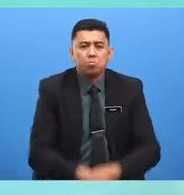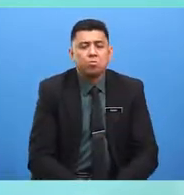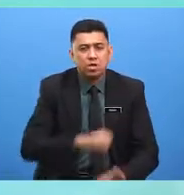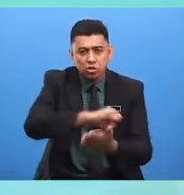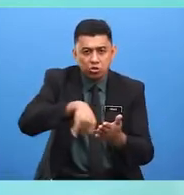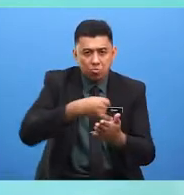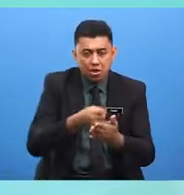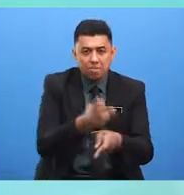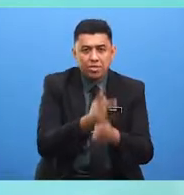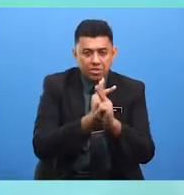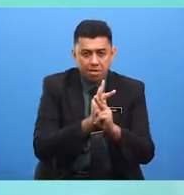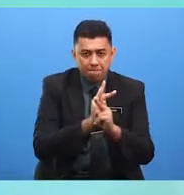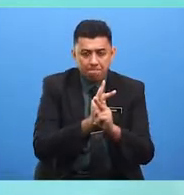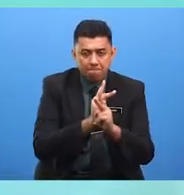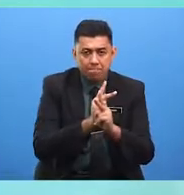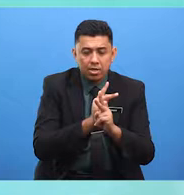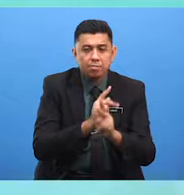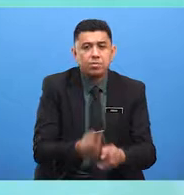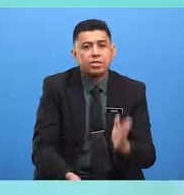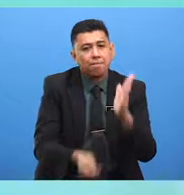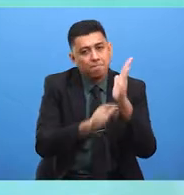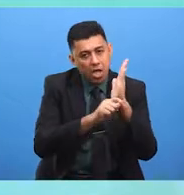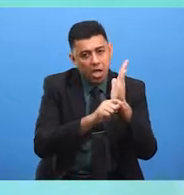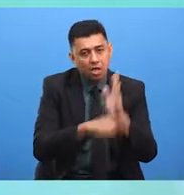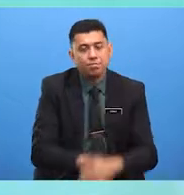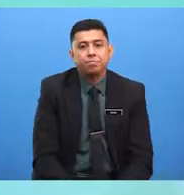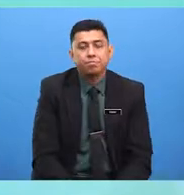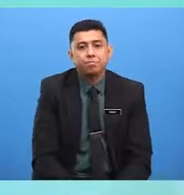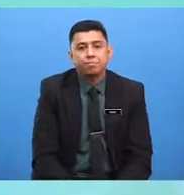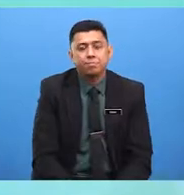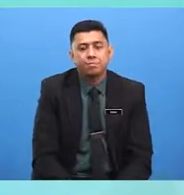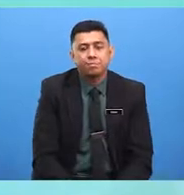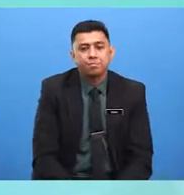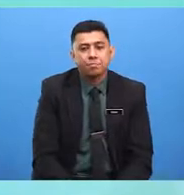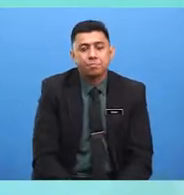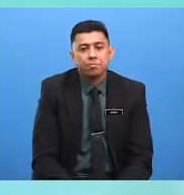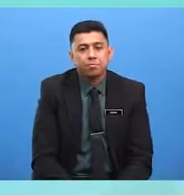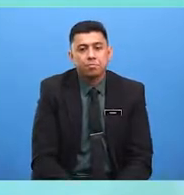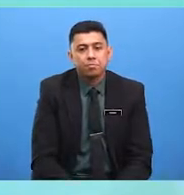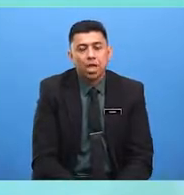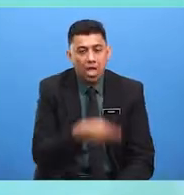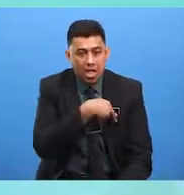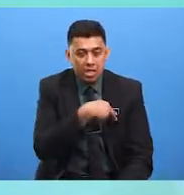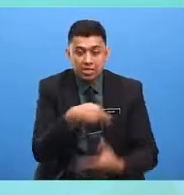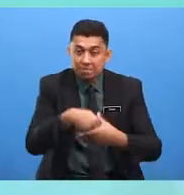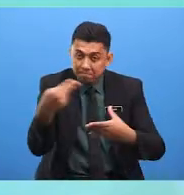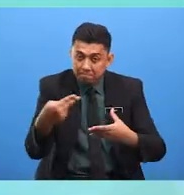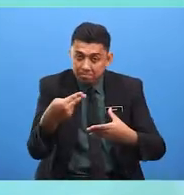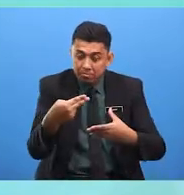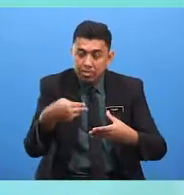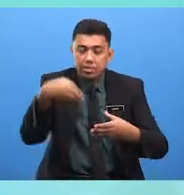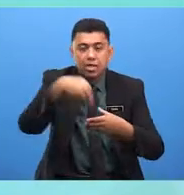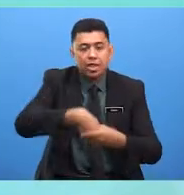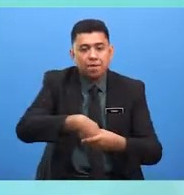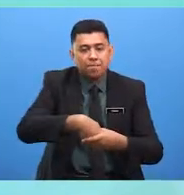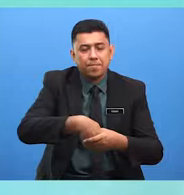jumlah pinjaman yang dibuat oleh masyarakat akan bertambah hasilnya bekalan uang dalam